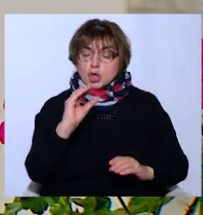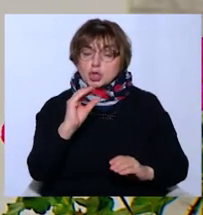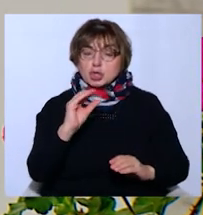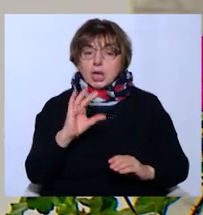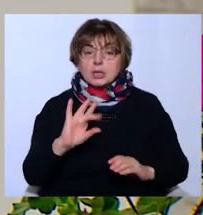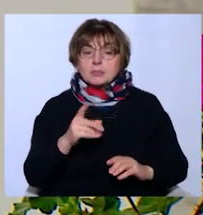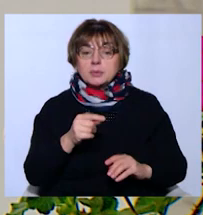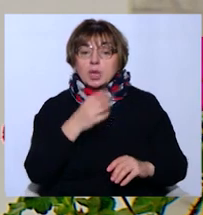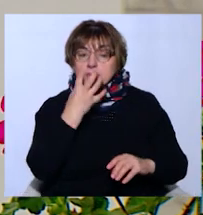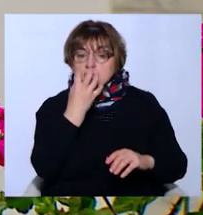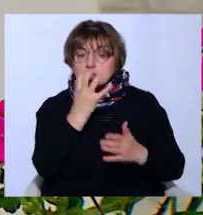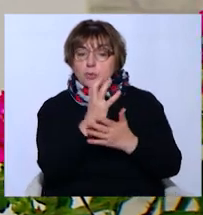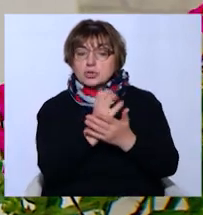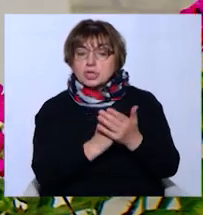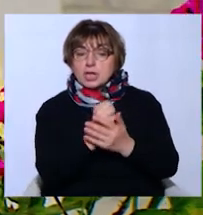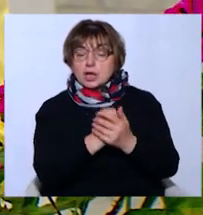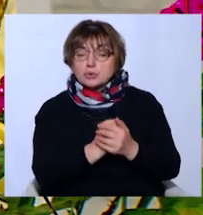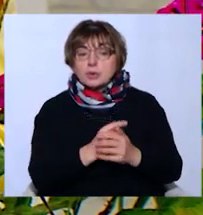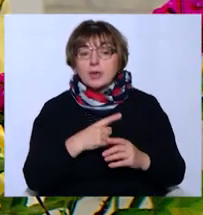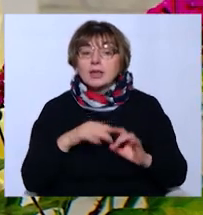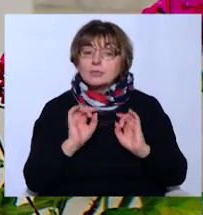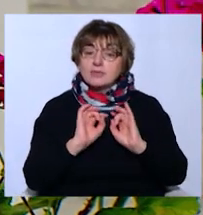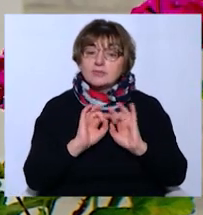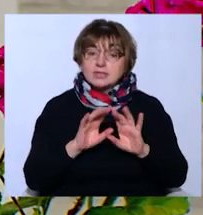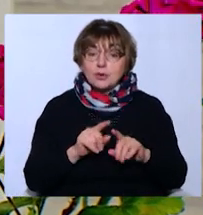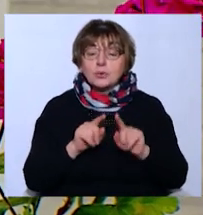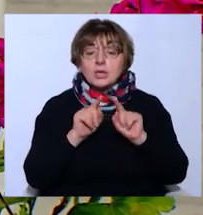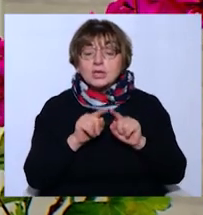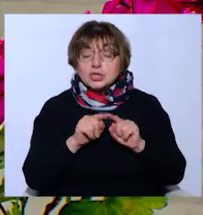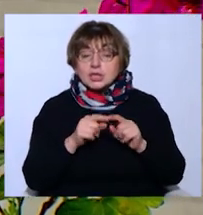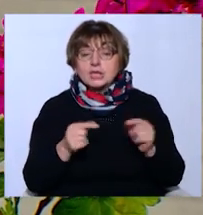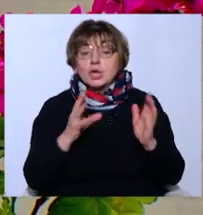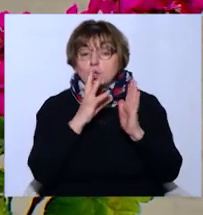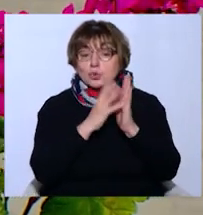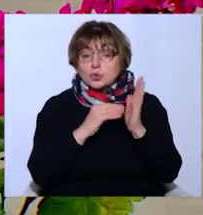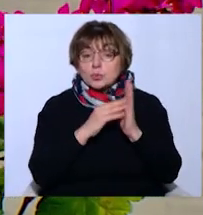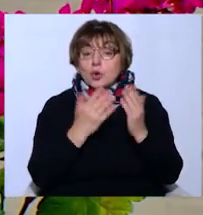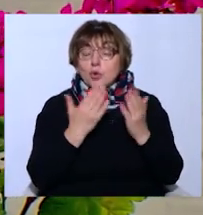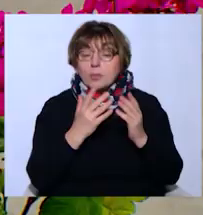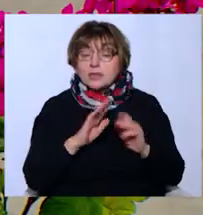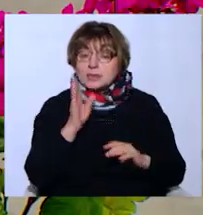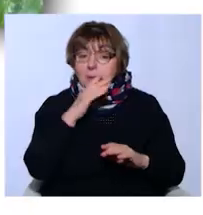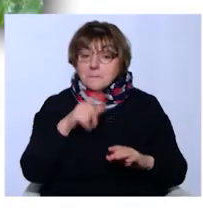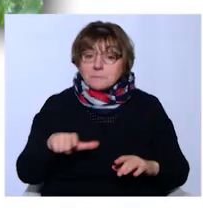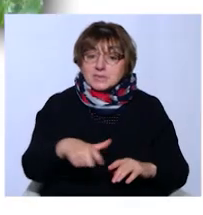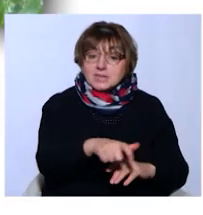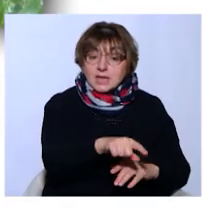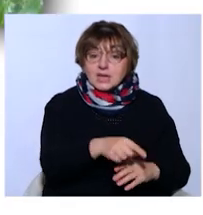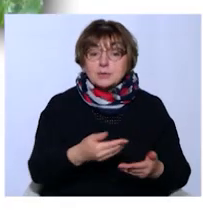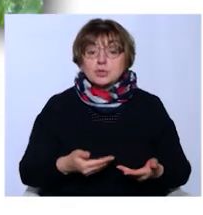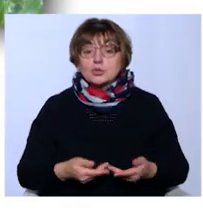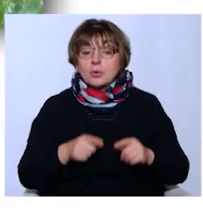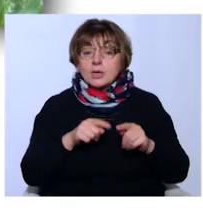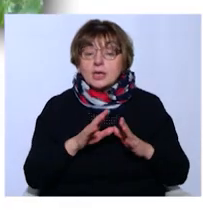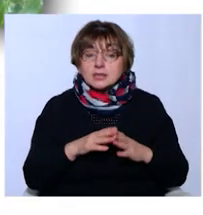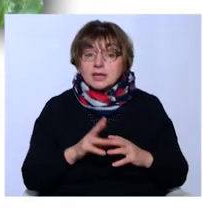სითბოს ინარჩუნებენ. ასევე მინდა გესაუბროთ ისეთ ძუძუმწოვრებზე, რომლებიც მდინარეებში ბინადრობენ. ეს